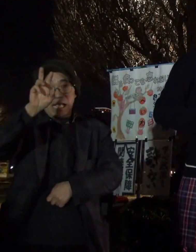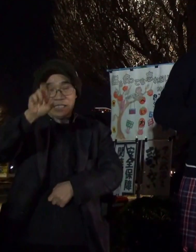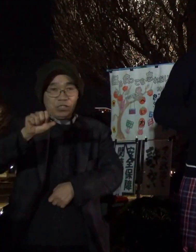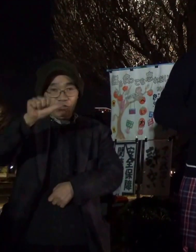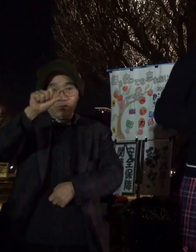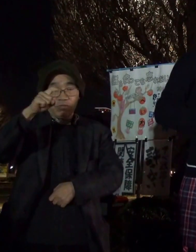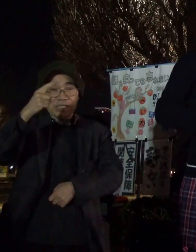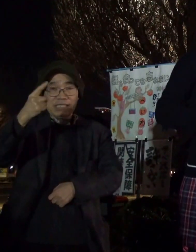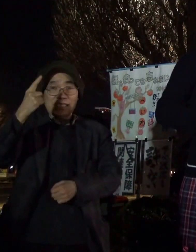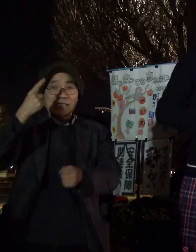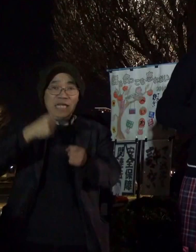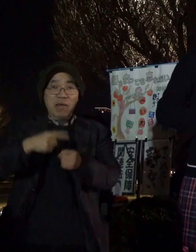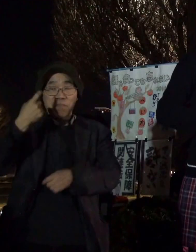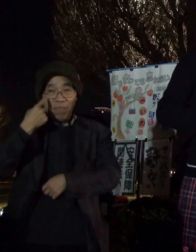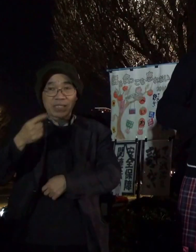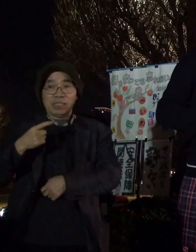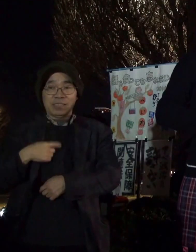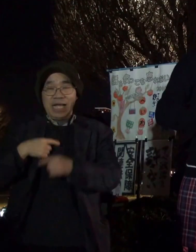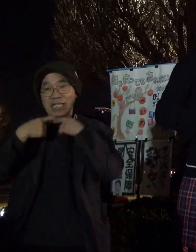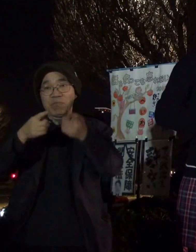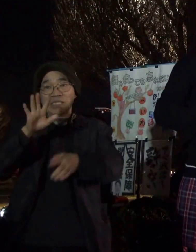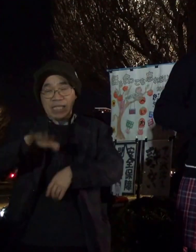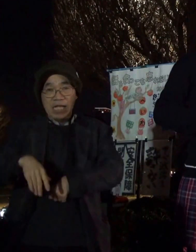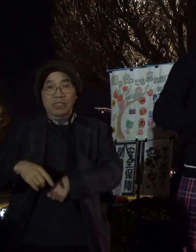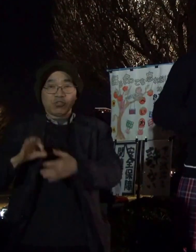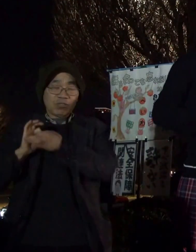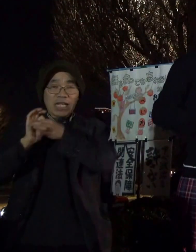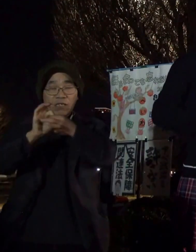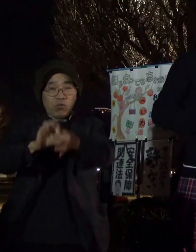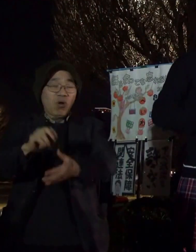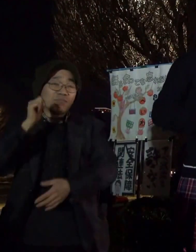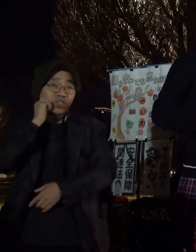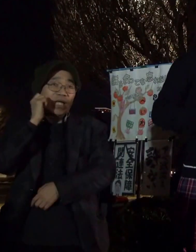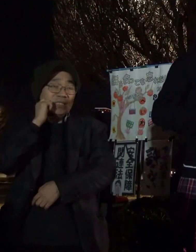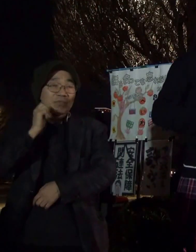りこう続けることって難しいって、ずっとこ